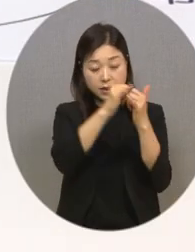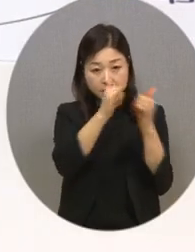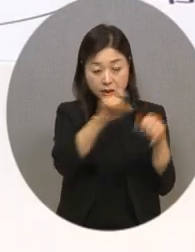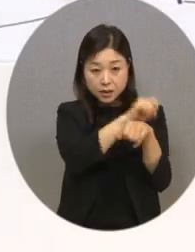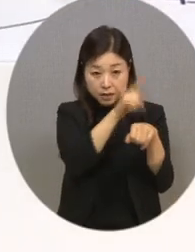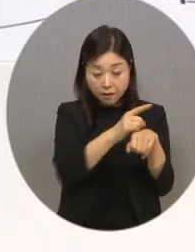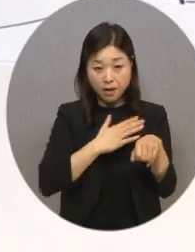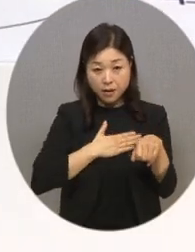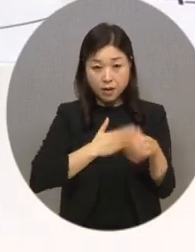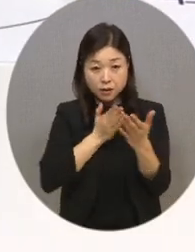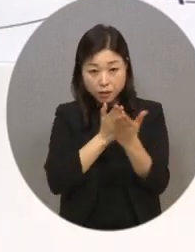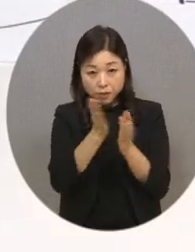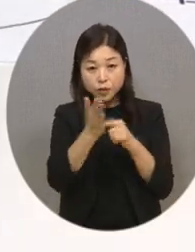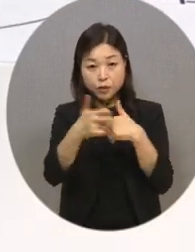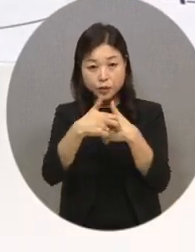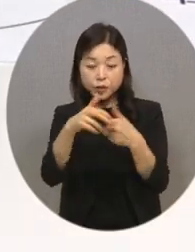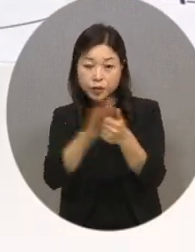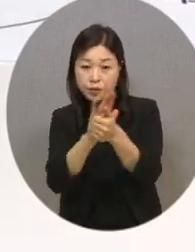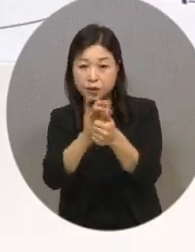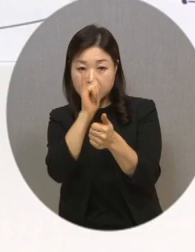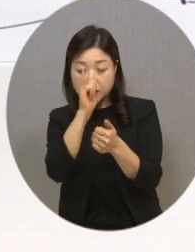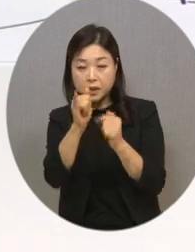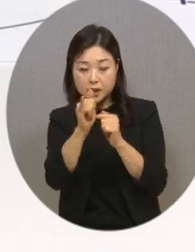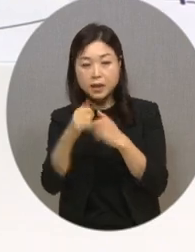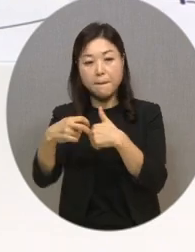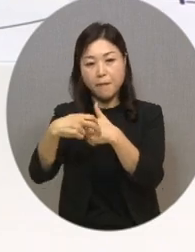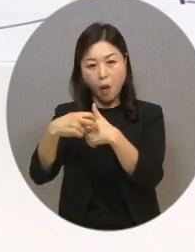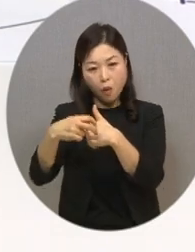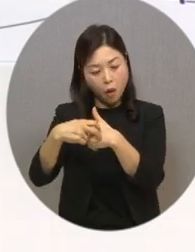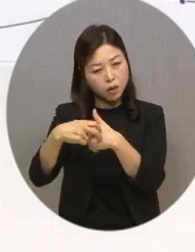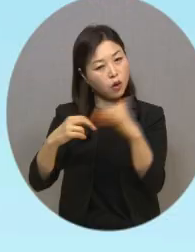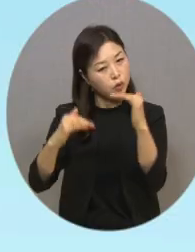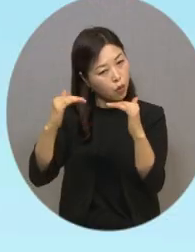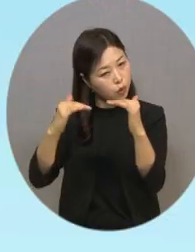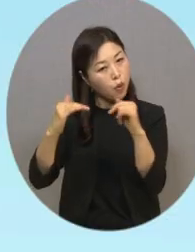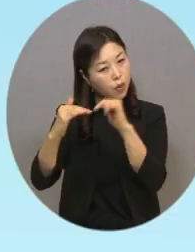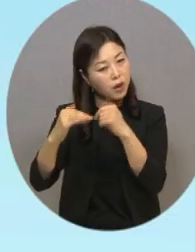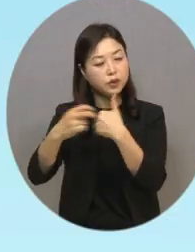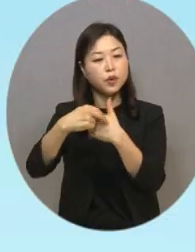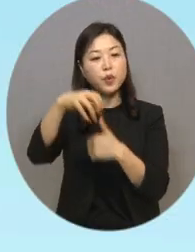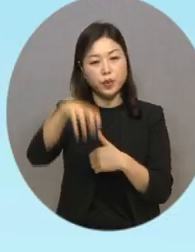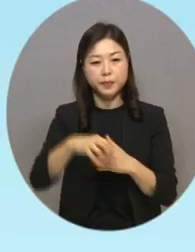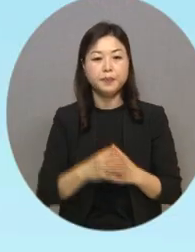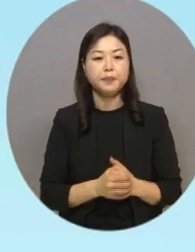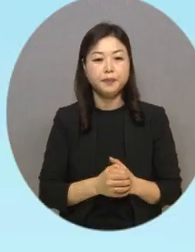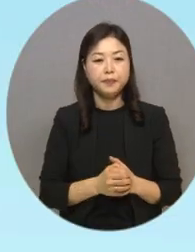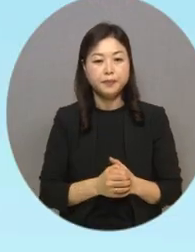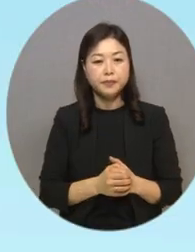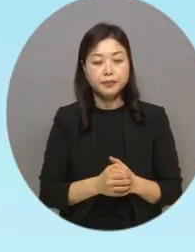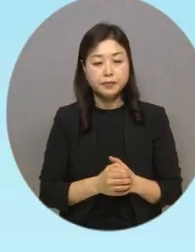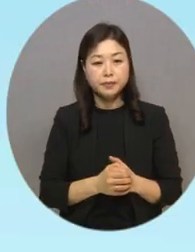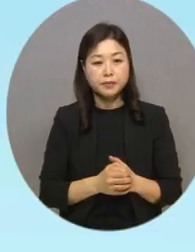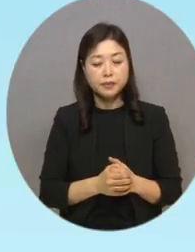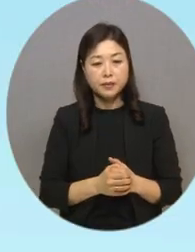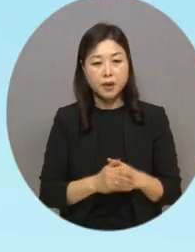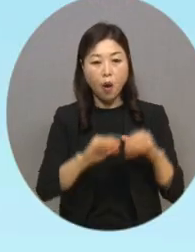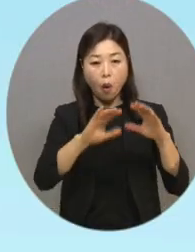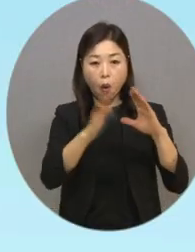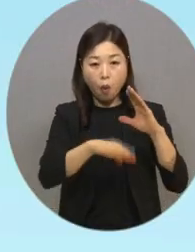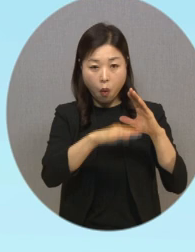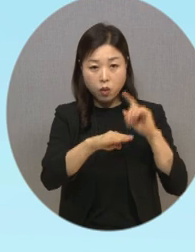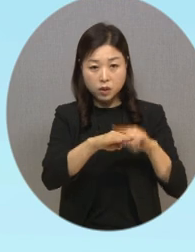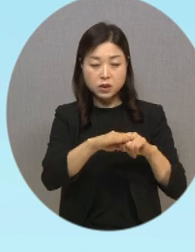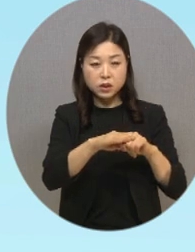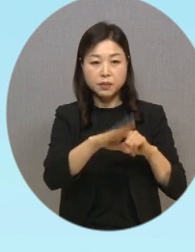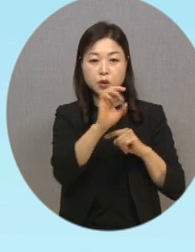갖춘 의료 서비스를 제공하고 있는 병원급 의료기관입니다 지난해까지 요양 병원을 중심으로